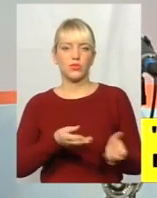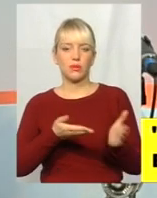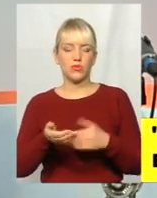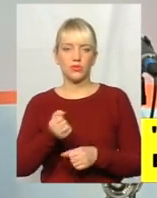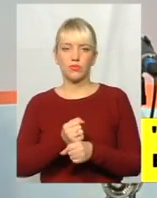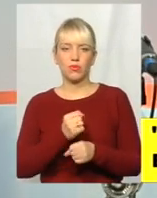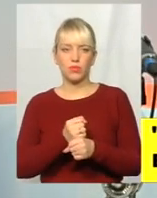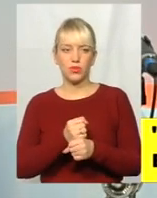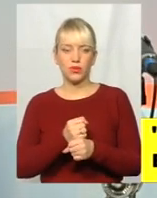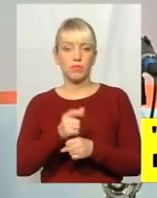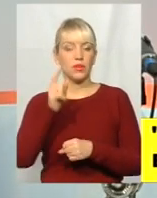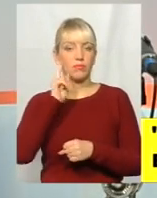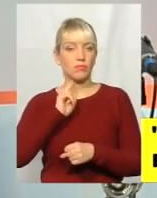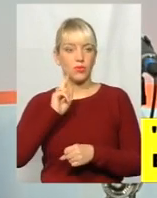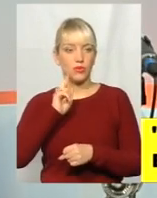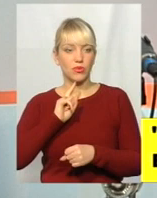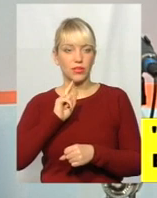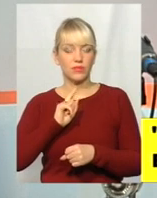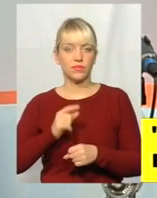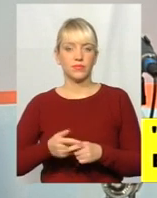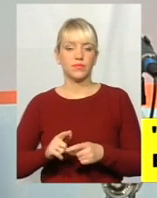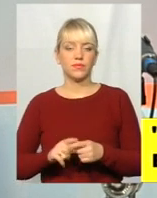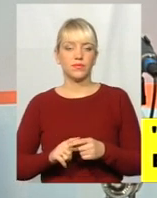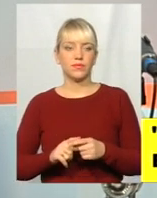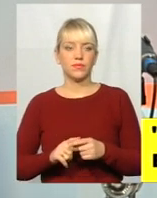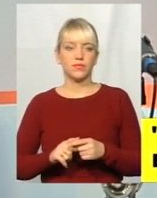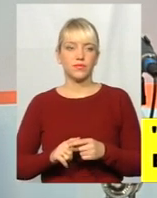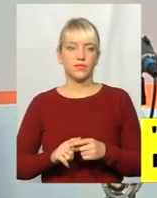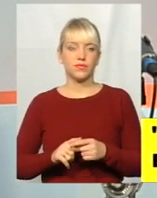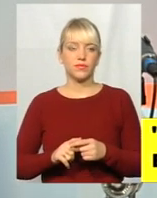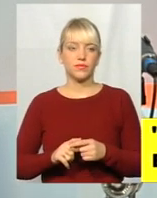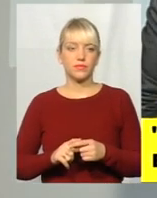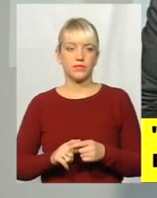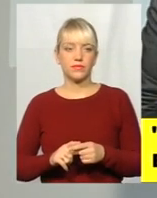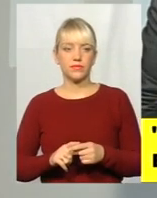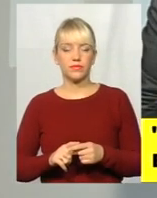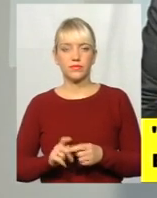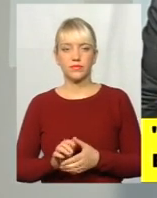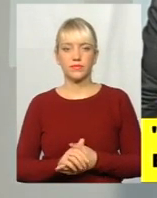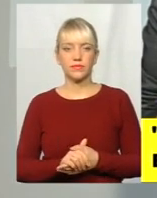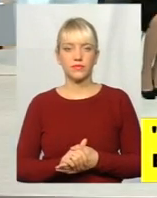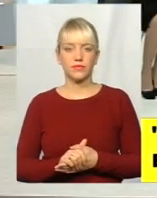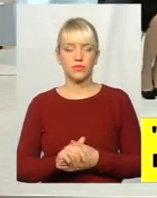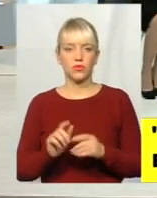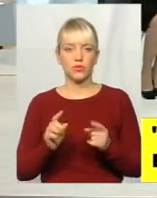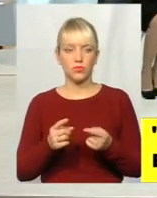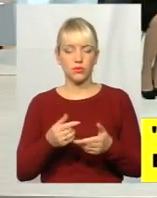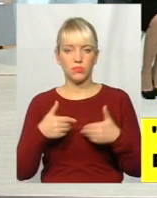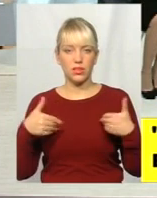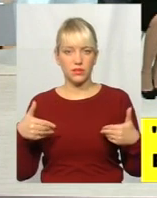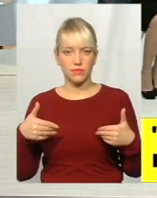запрошуємо на роботу. Поки що тенденція звільнення переважає тенденцію приходу на роботу. Тому ми